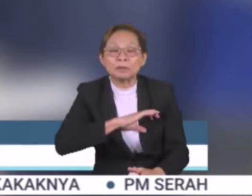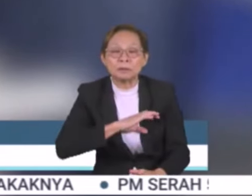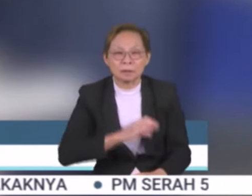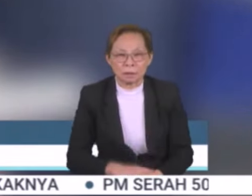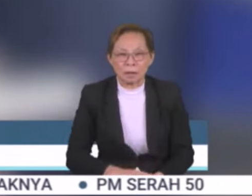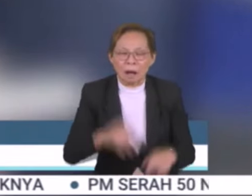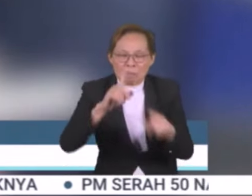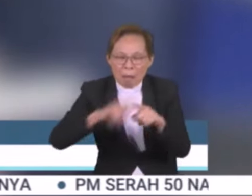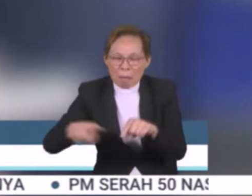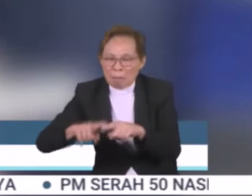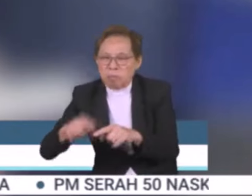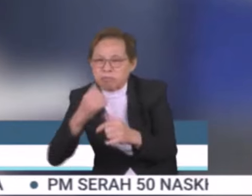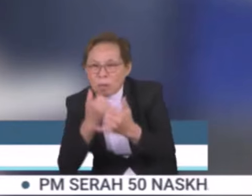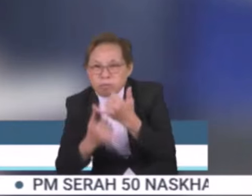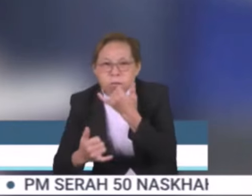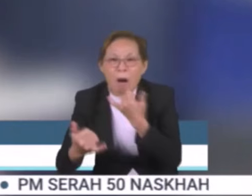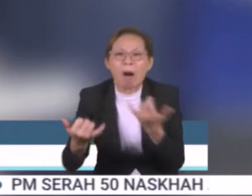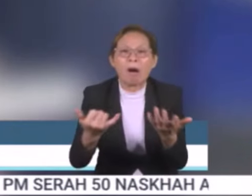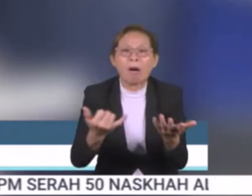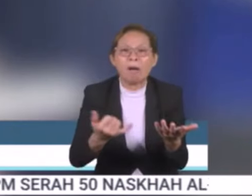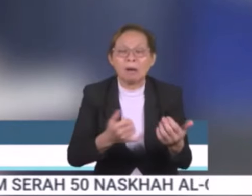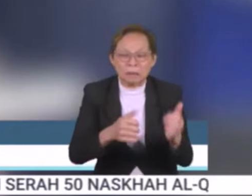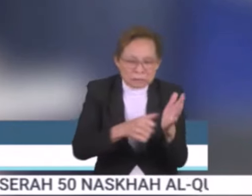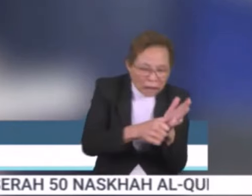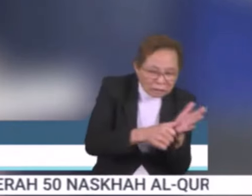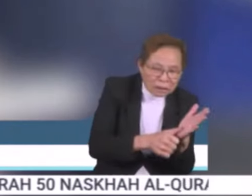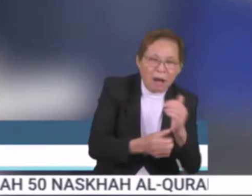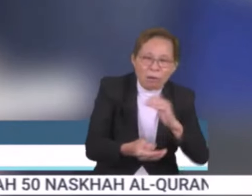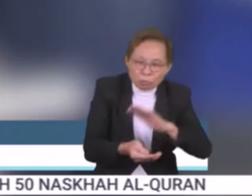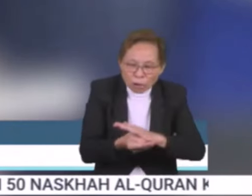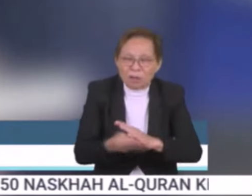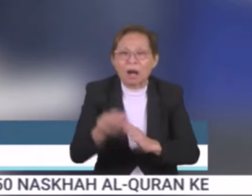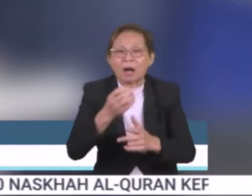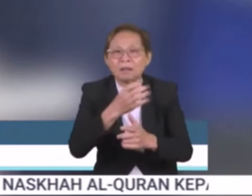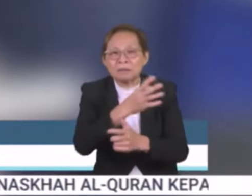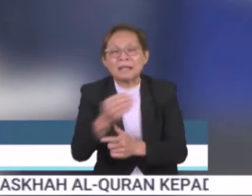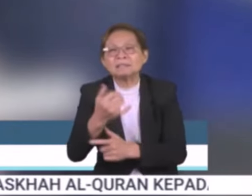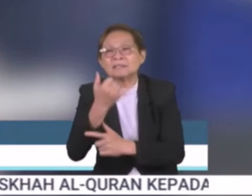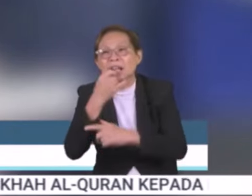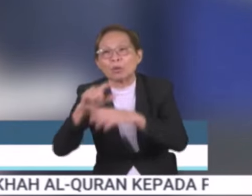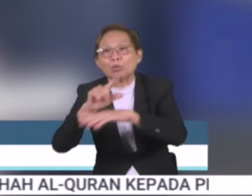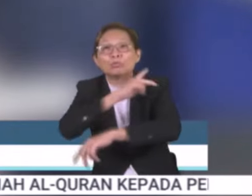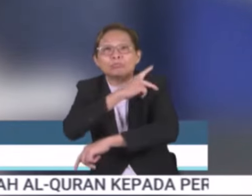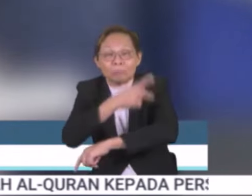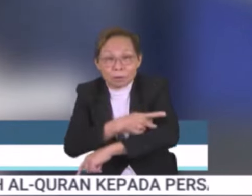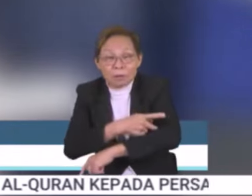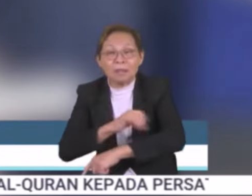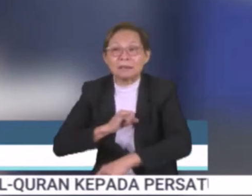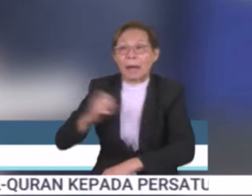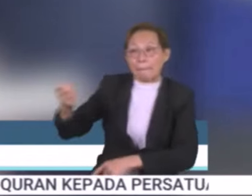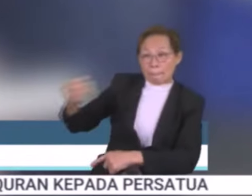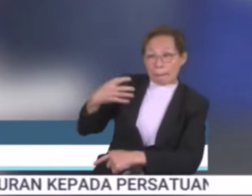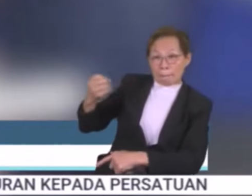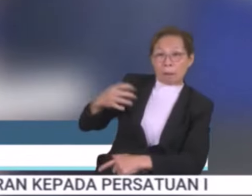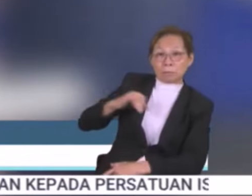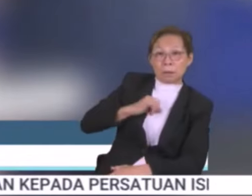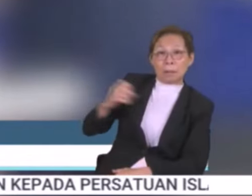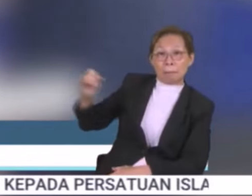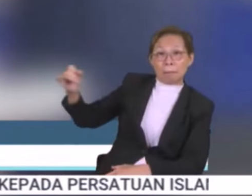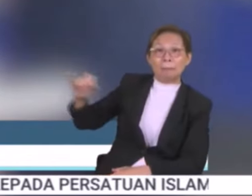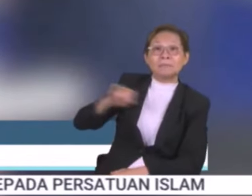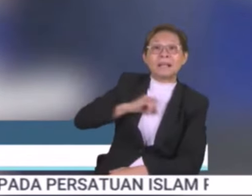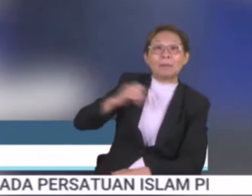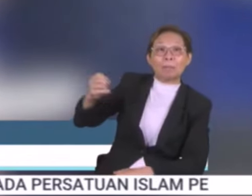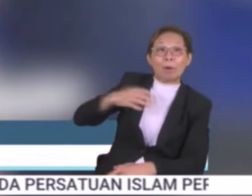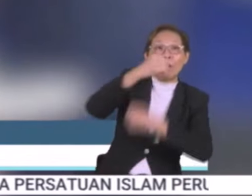pelbagai kesalahan jenayah, dadah, rasuah serta salah guna kuasa. Malah, saya dimaklumkan bahawa